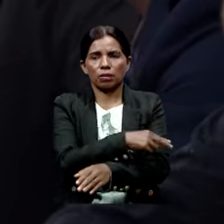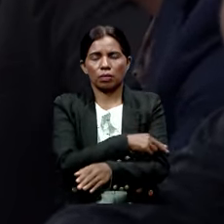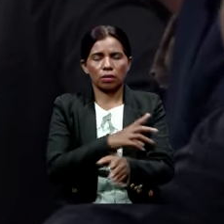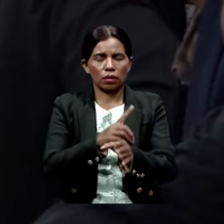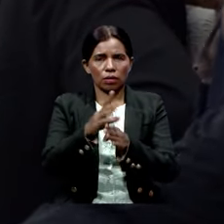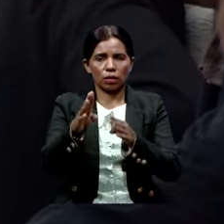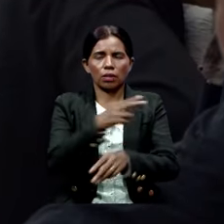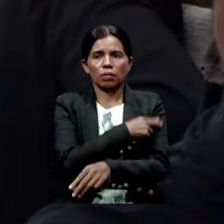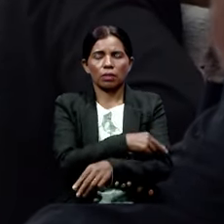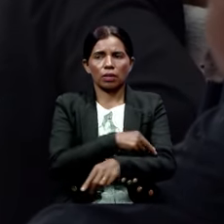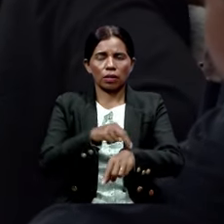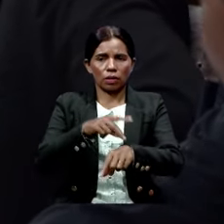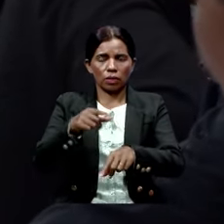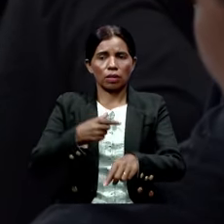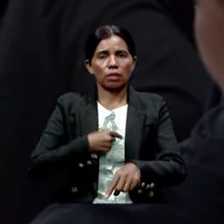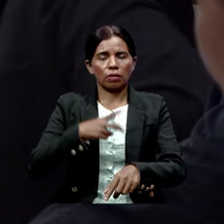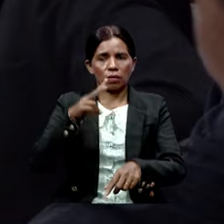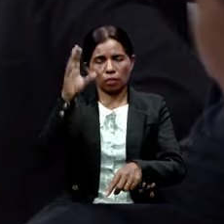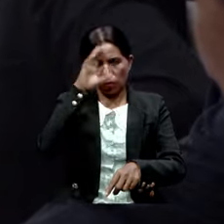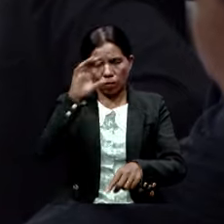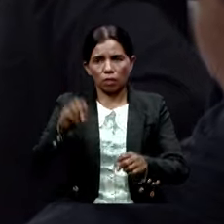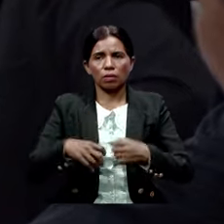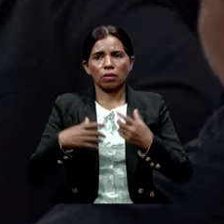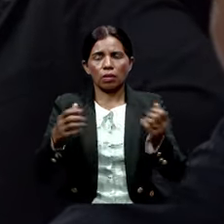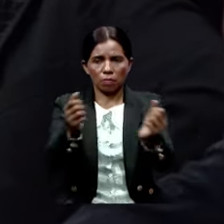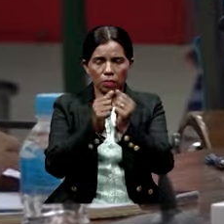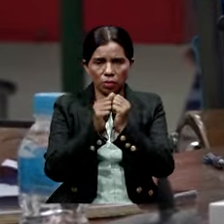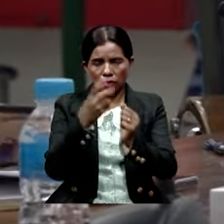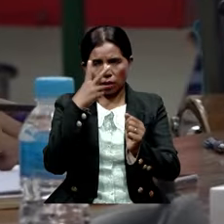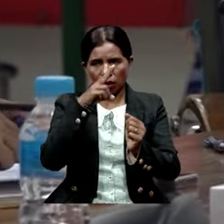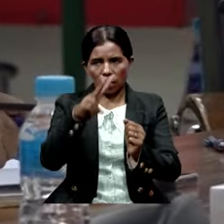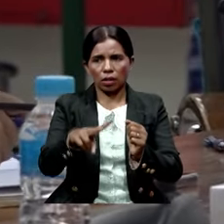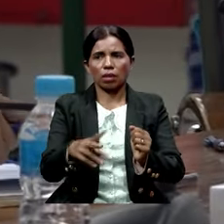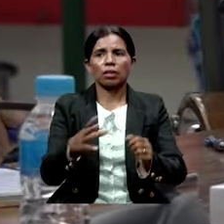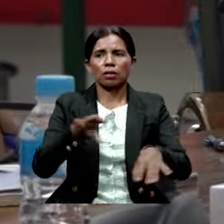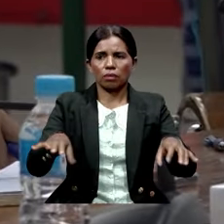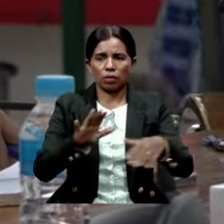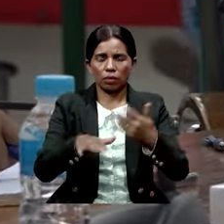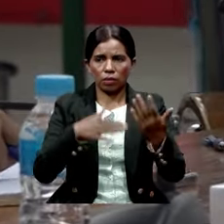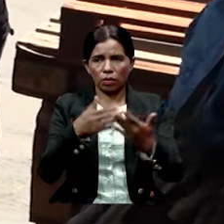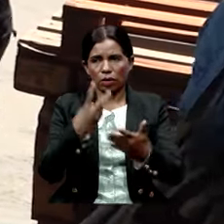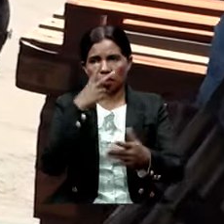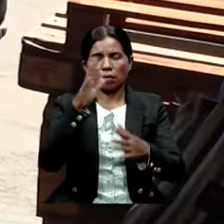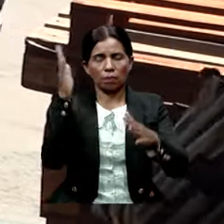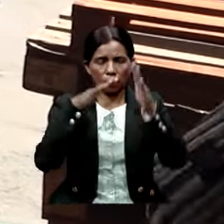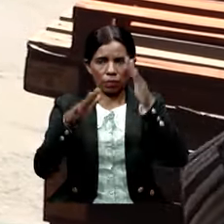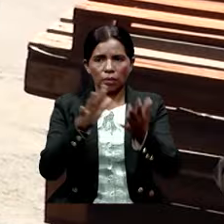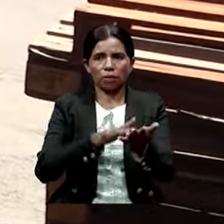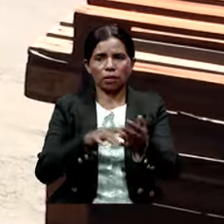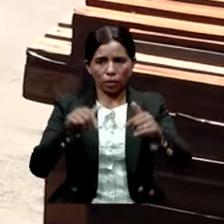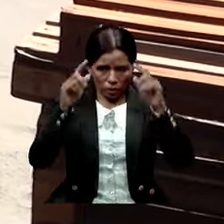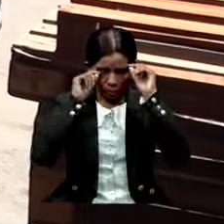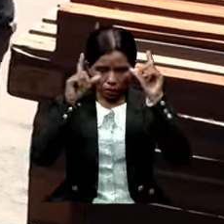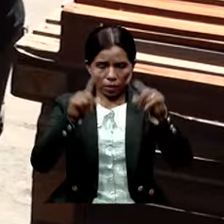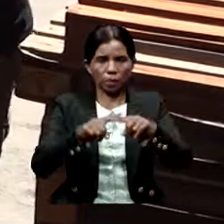diretor Hospital Nacional Guido Valdares. Buka ona solução atu hamutu ko di hadia mekanismo sira ko di soluciona problema estoka i moruk i Timor Leste.